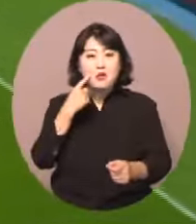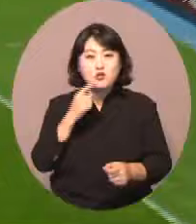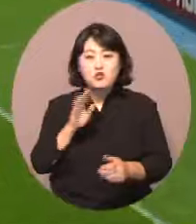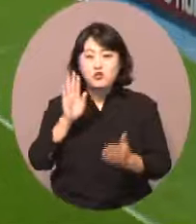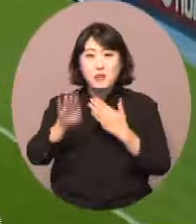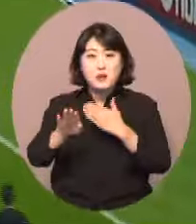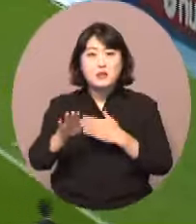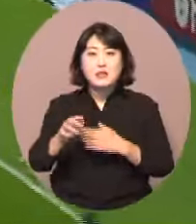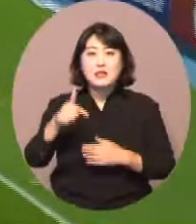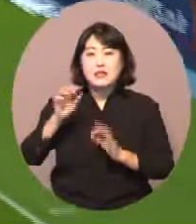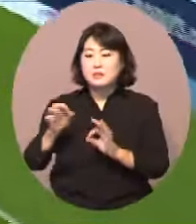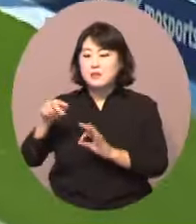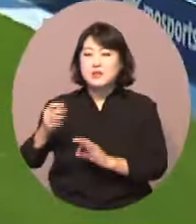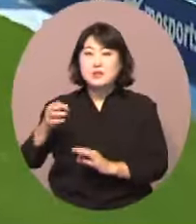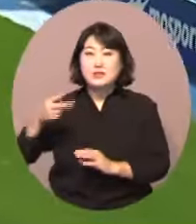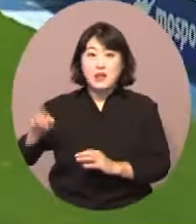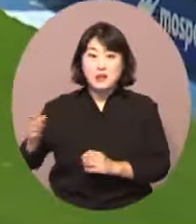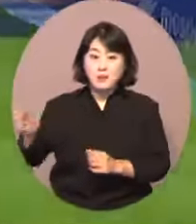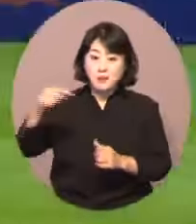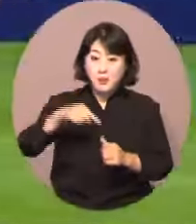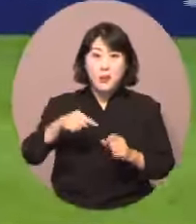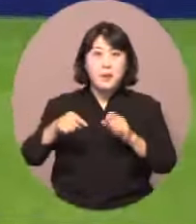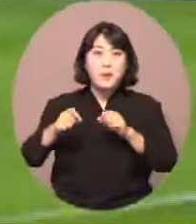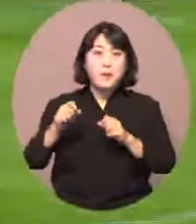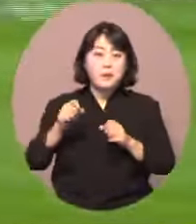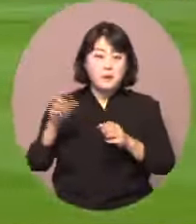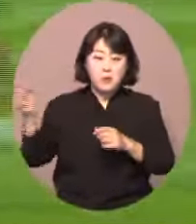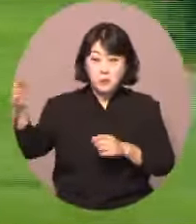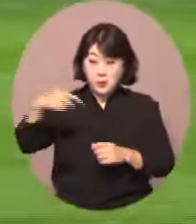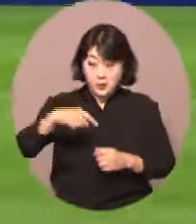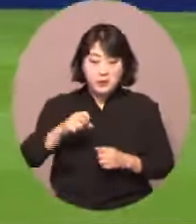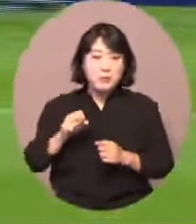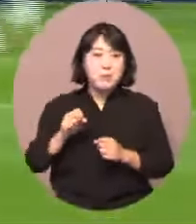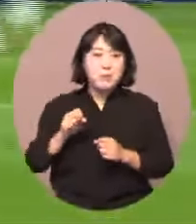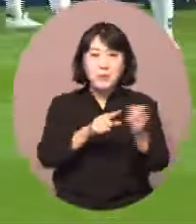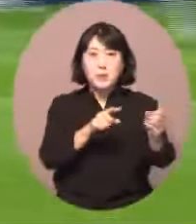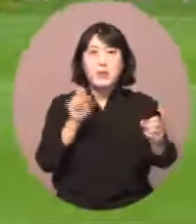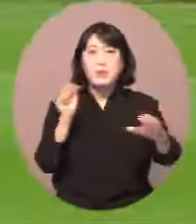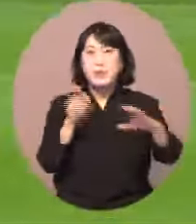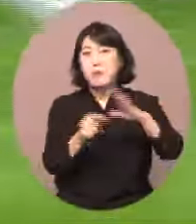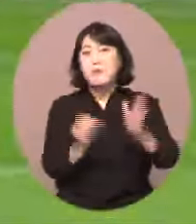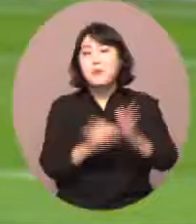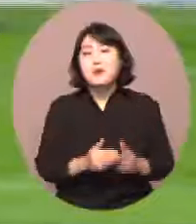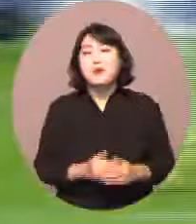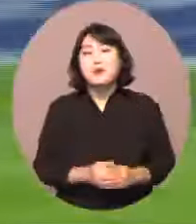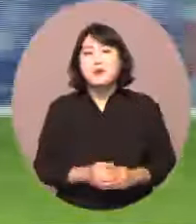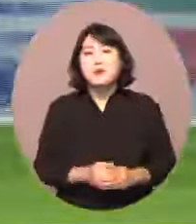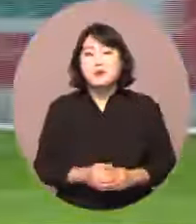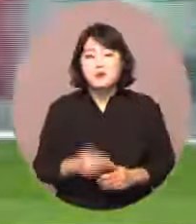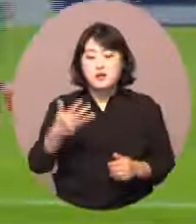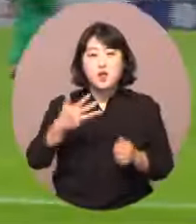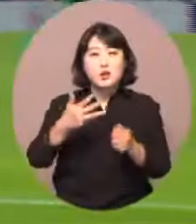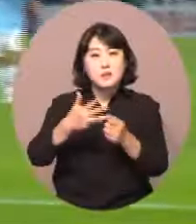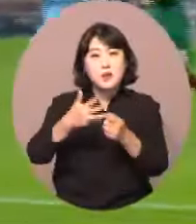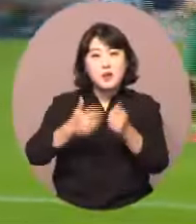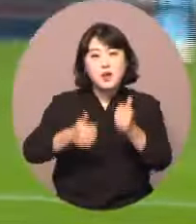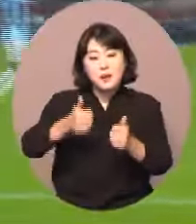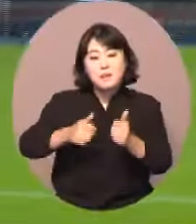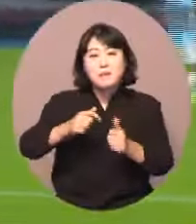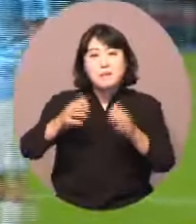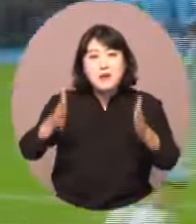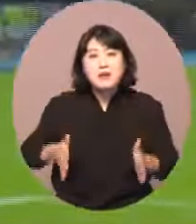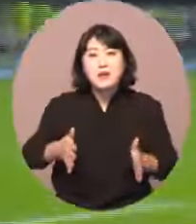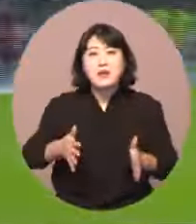들어 김승대의 크로스를 가볍게 골로 연결합니다. 마사의 맹활약으로 대전은 8경기 만에